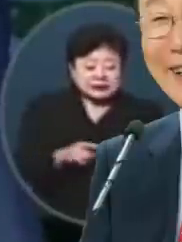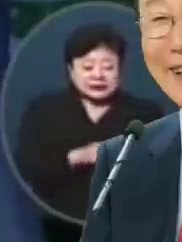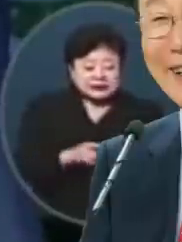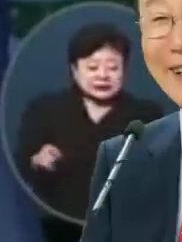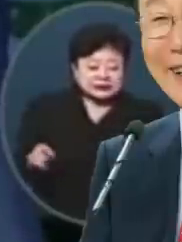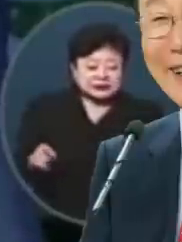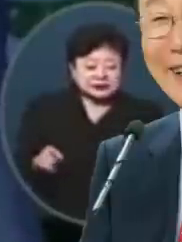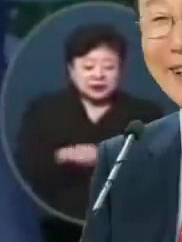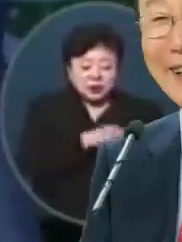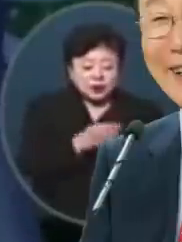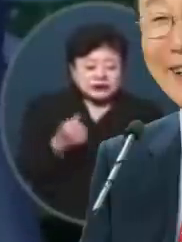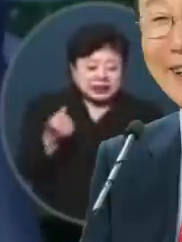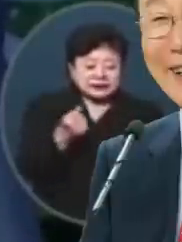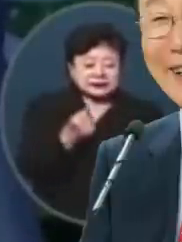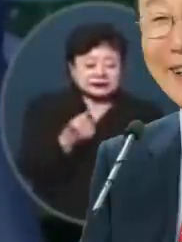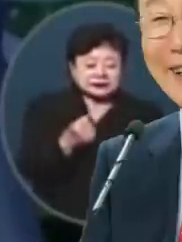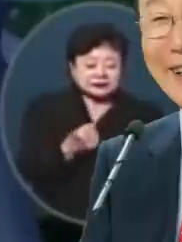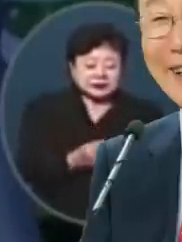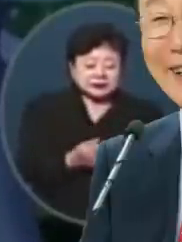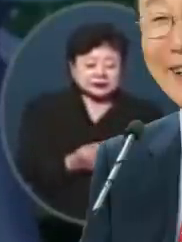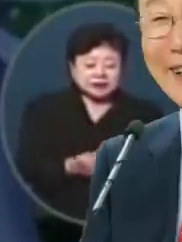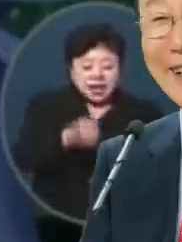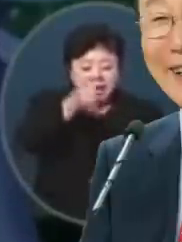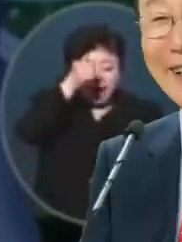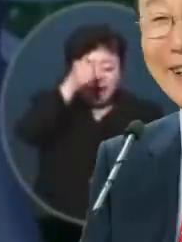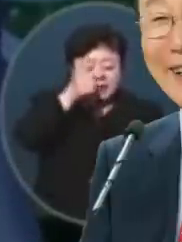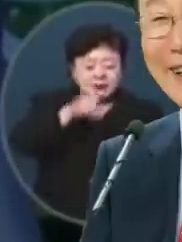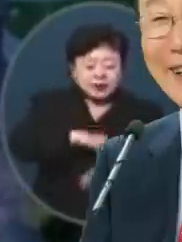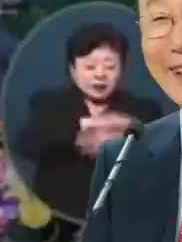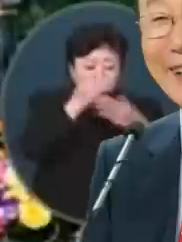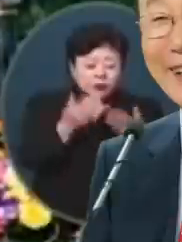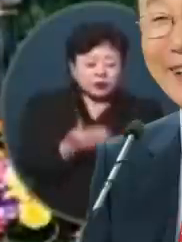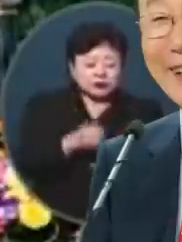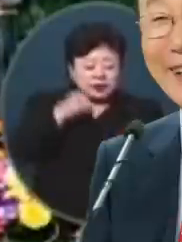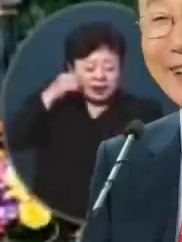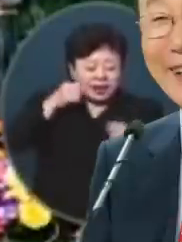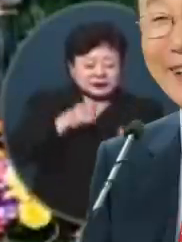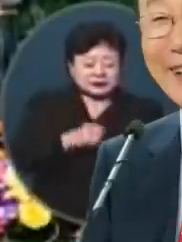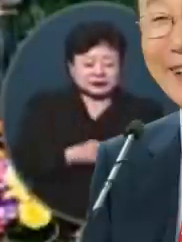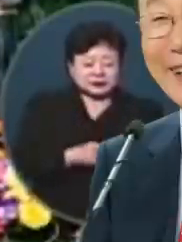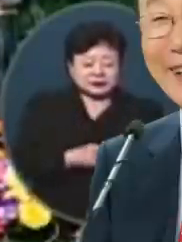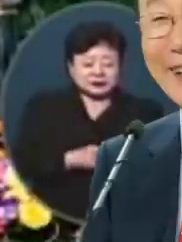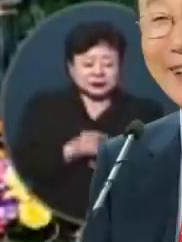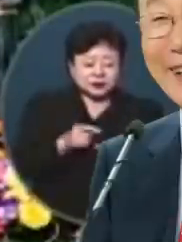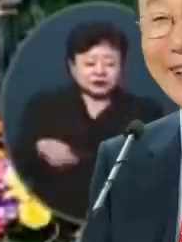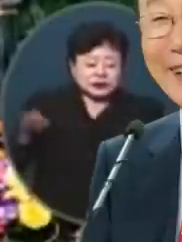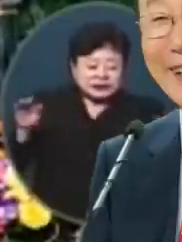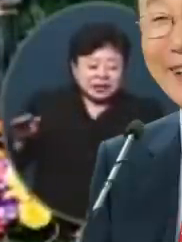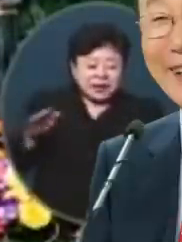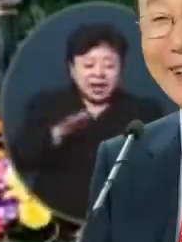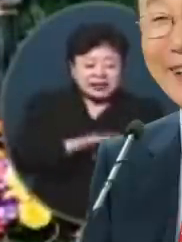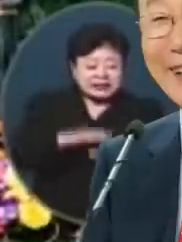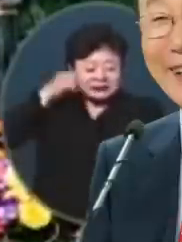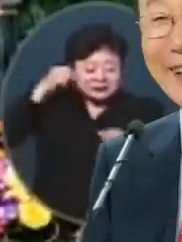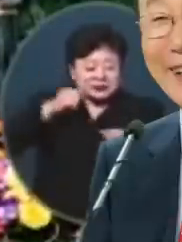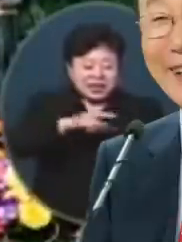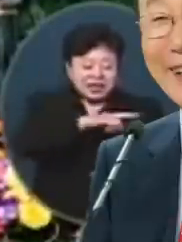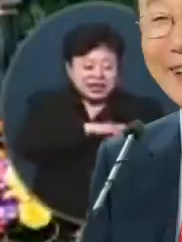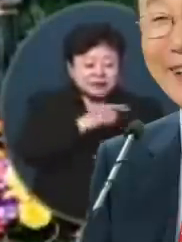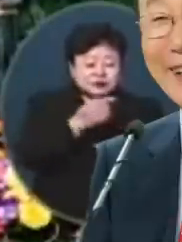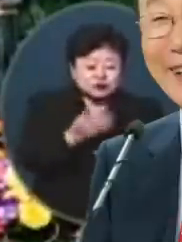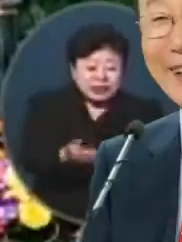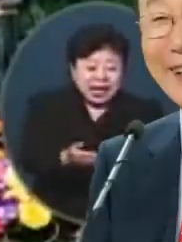권세를 가진 것을 보여주고 있는 것입니다. 아담이 모든 가축과 공중의 새와 들의 모든 짐승에게 이름을